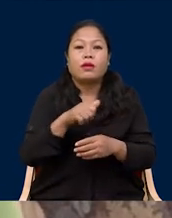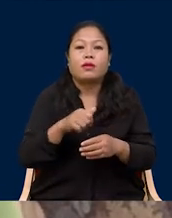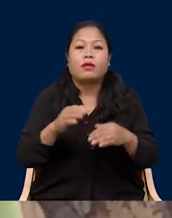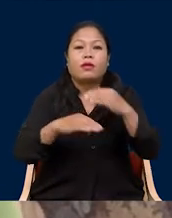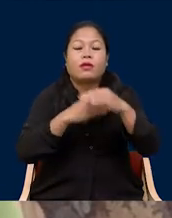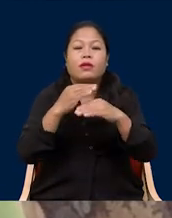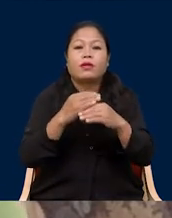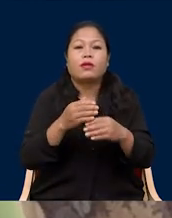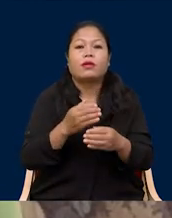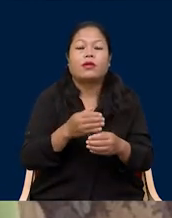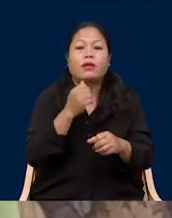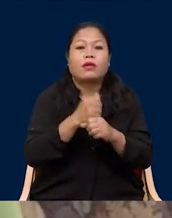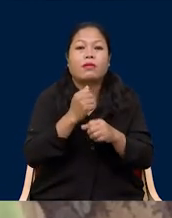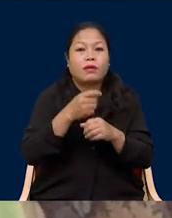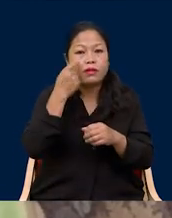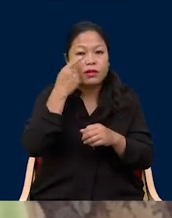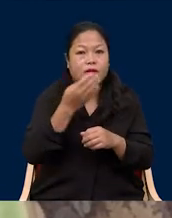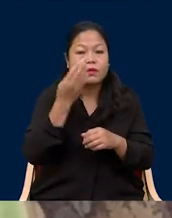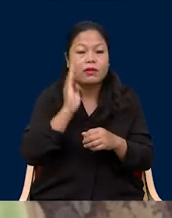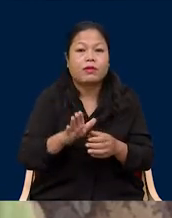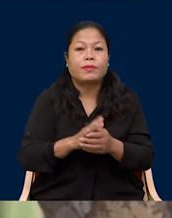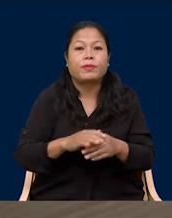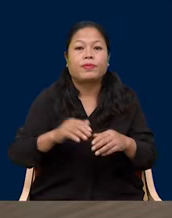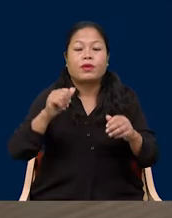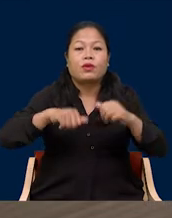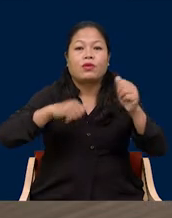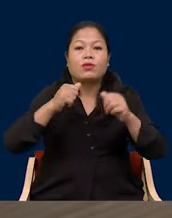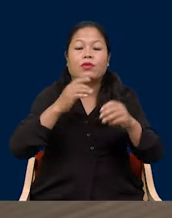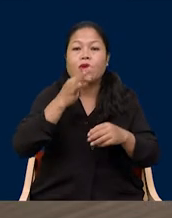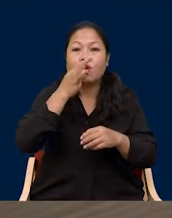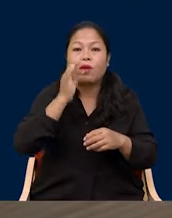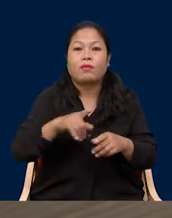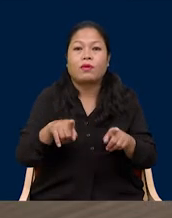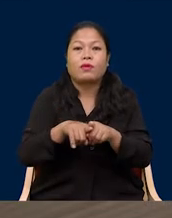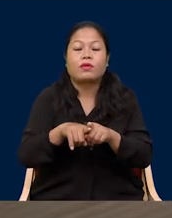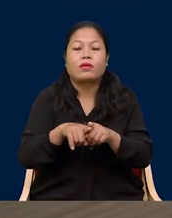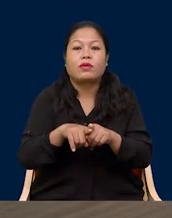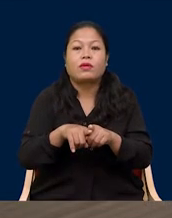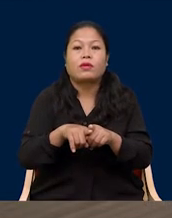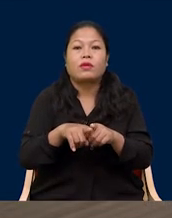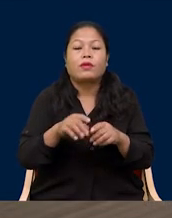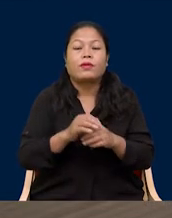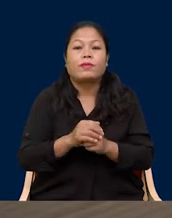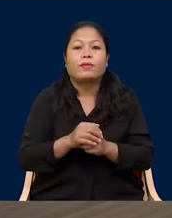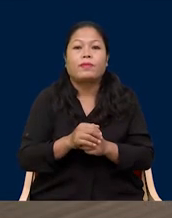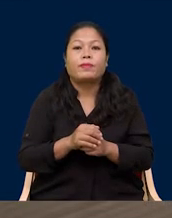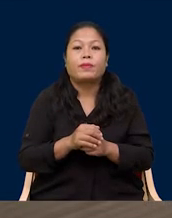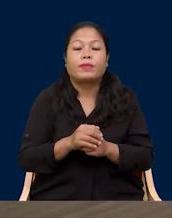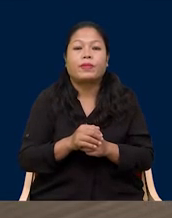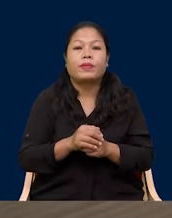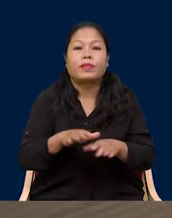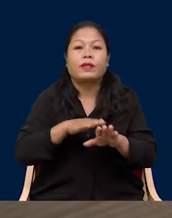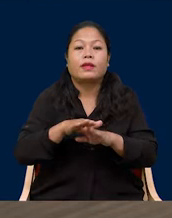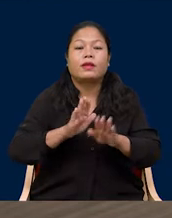हामीले केही प्रगति केही कार्यहरू देखि पनि सकेका छौँ जुन चाहिँ पक्कै पनि प्रमिसिङ छ भनौँ आउने दिनहरूका